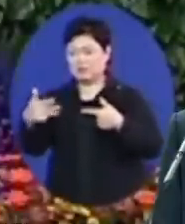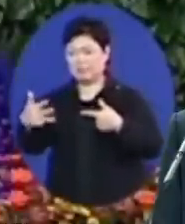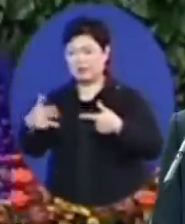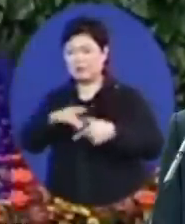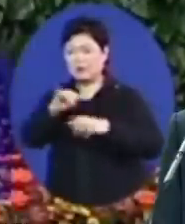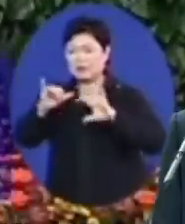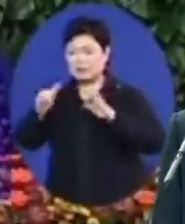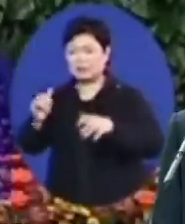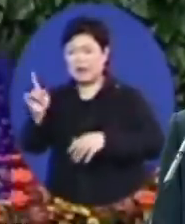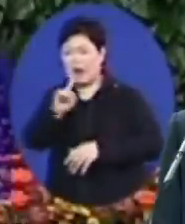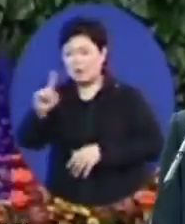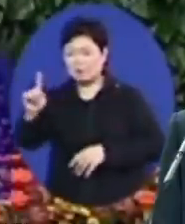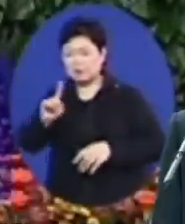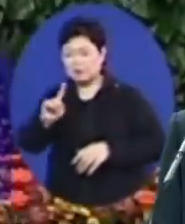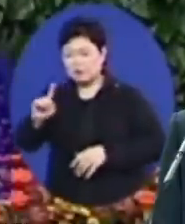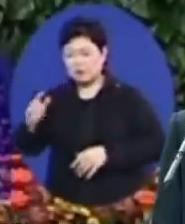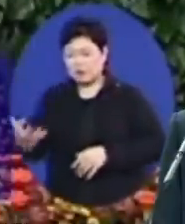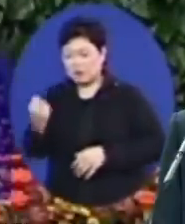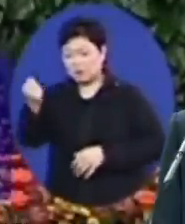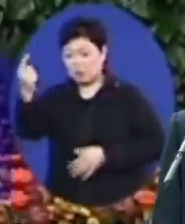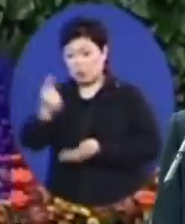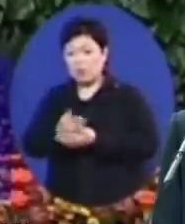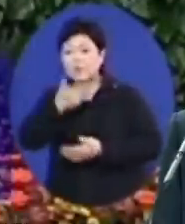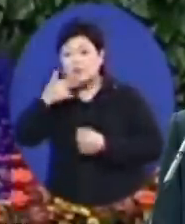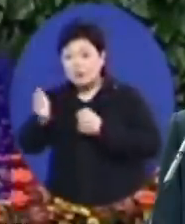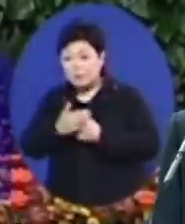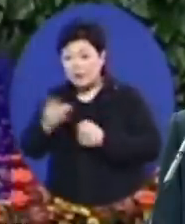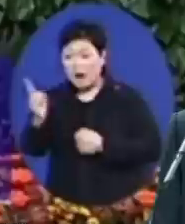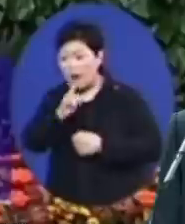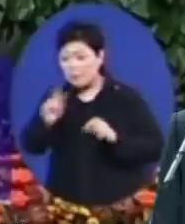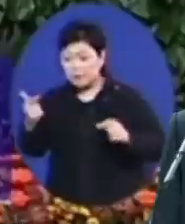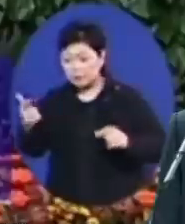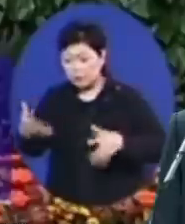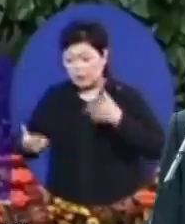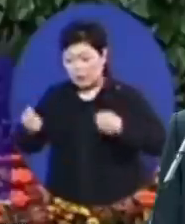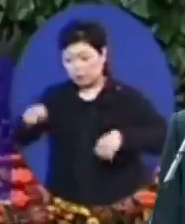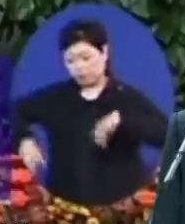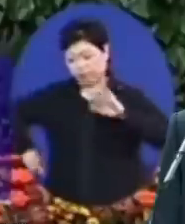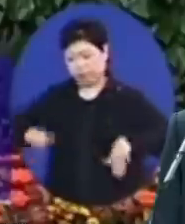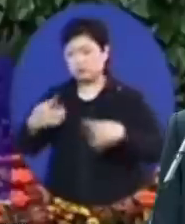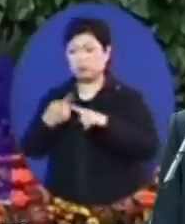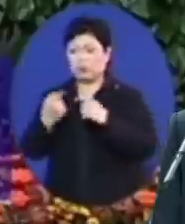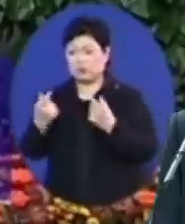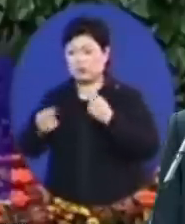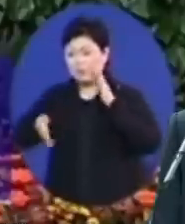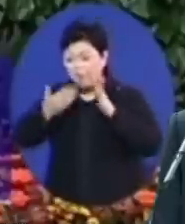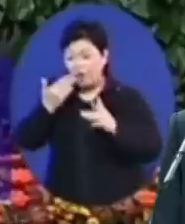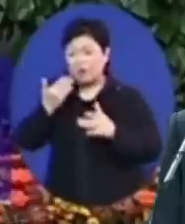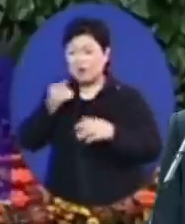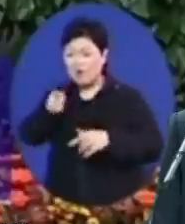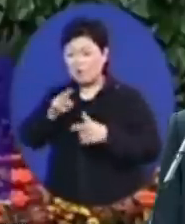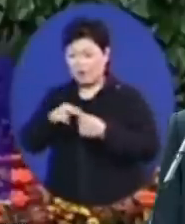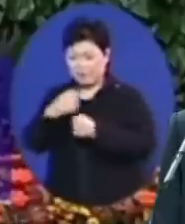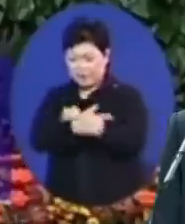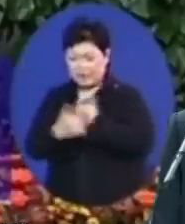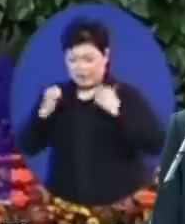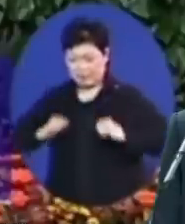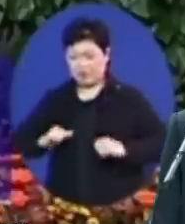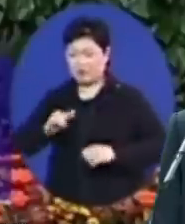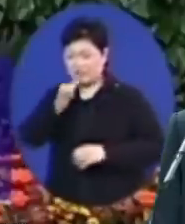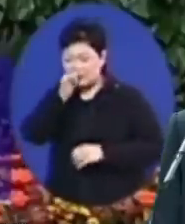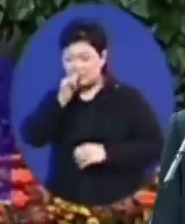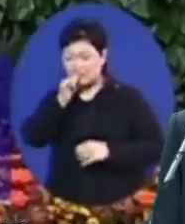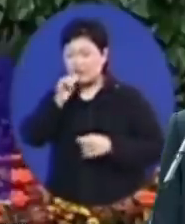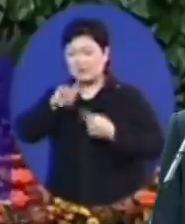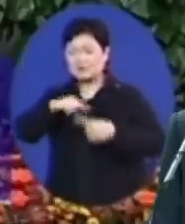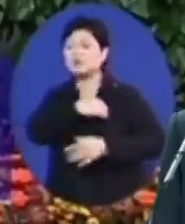세상에 아무것도 가지고 온 것이 없음에 또 아무것도 가지고 가지 못하리니 우리가 먹을 것과 입을 것이 있은즉 족한